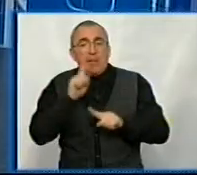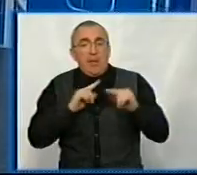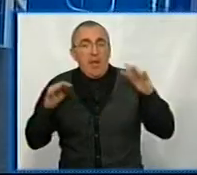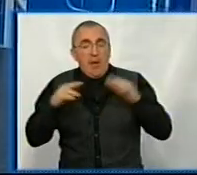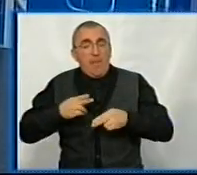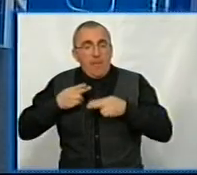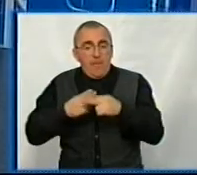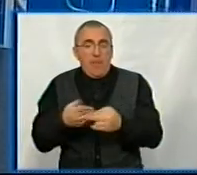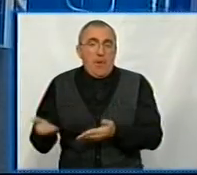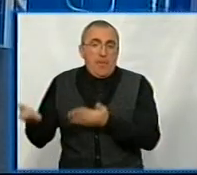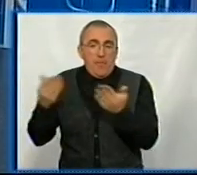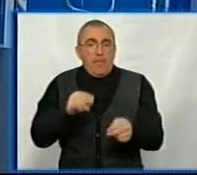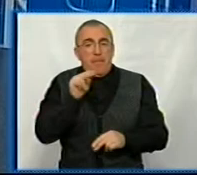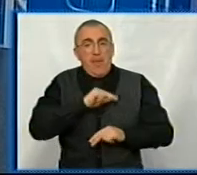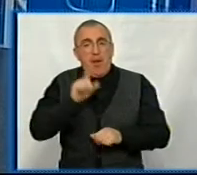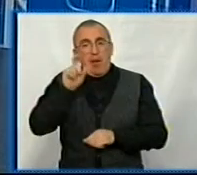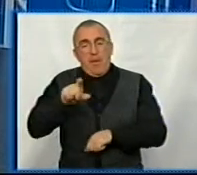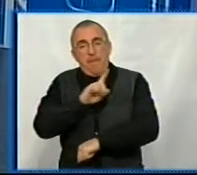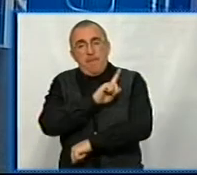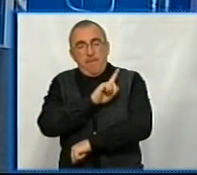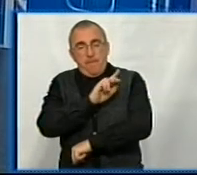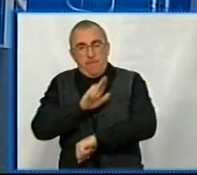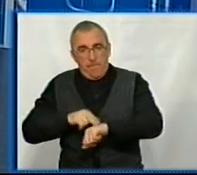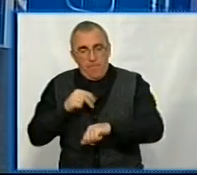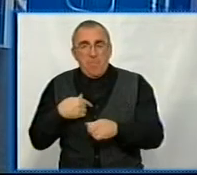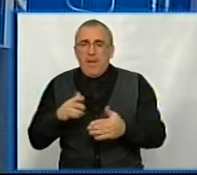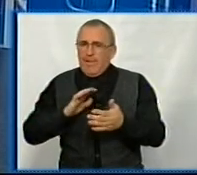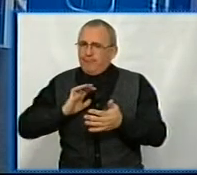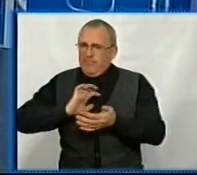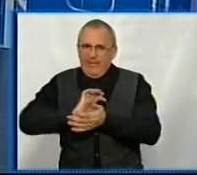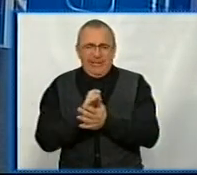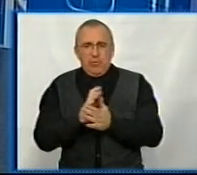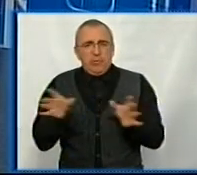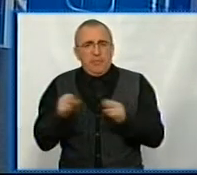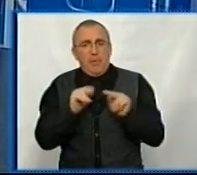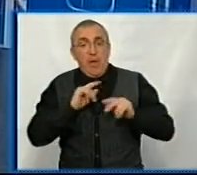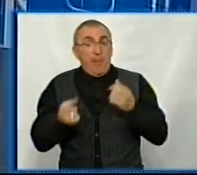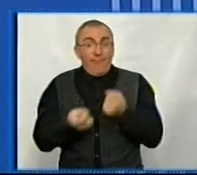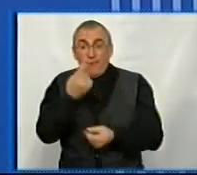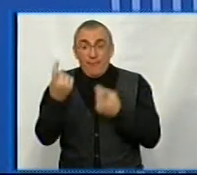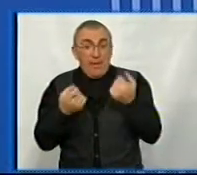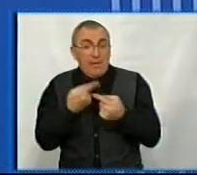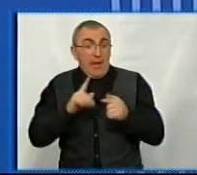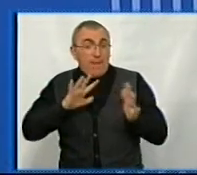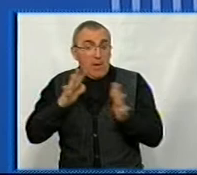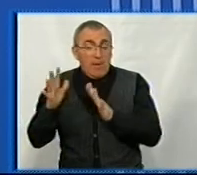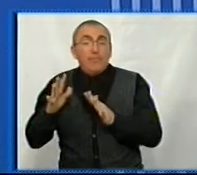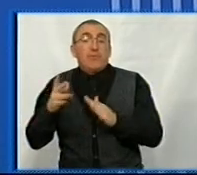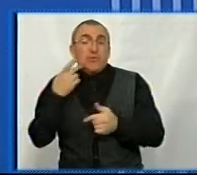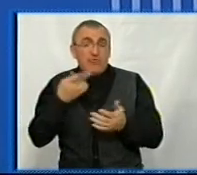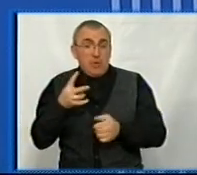профілактики запрошують працівника поліції. І ми тісно співпрацюємо. Якщо виникають такі випадки, то,